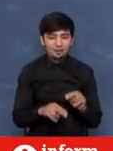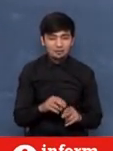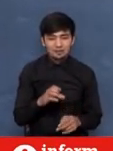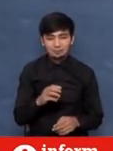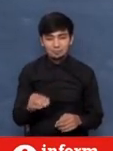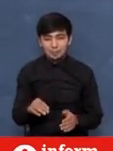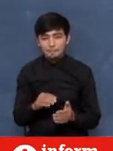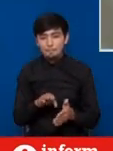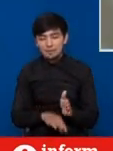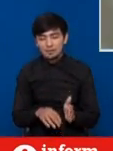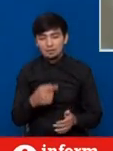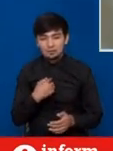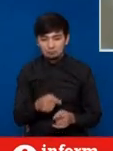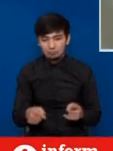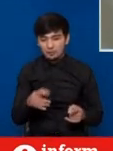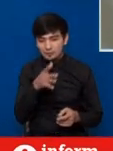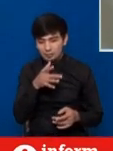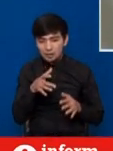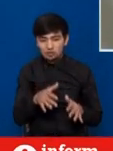смело в сня